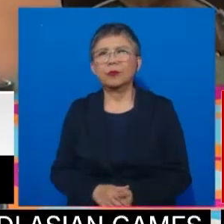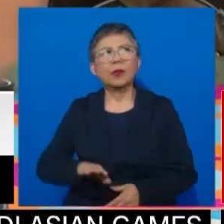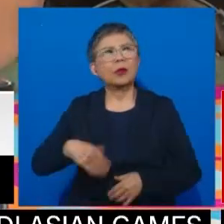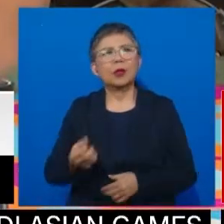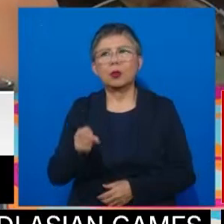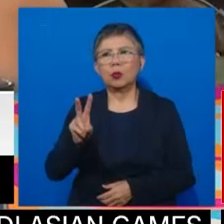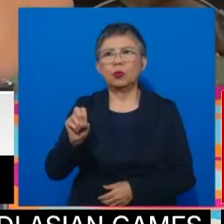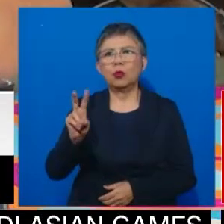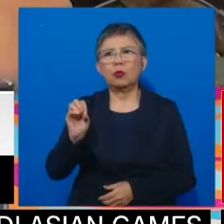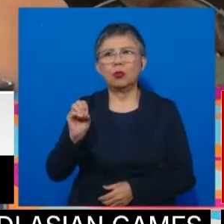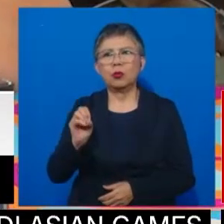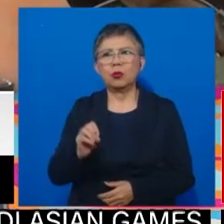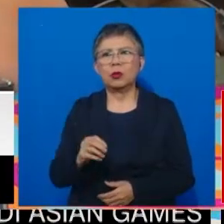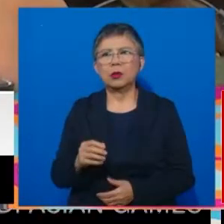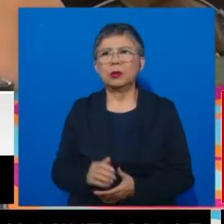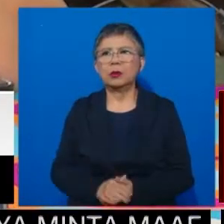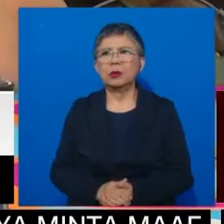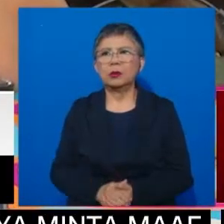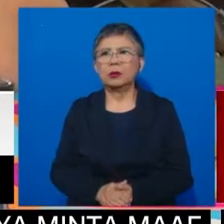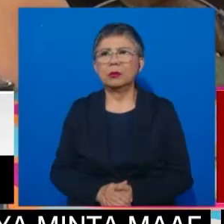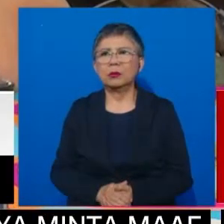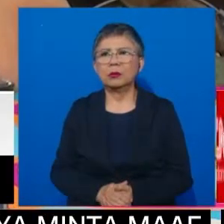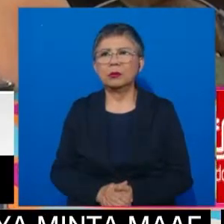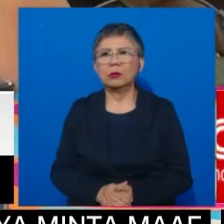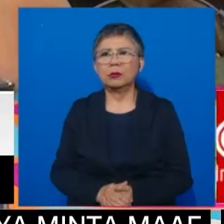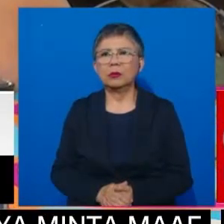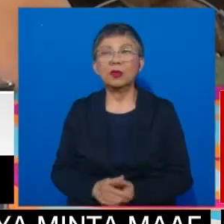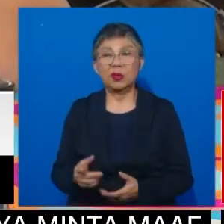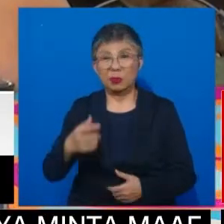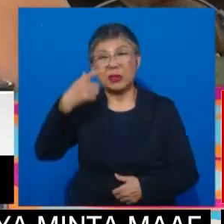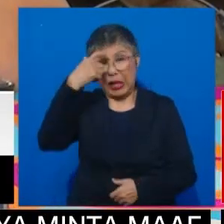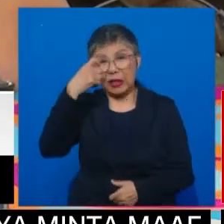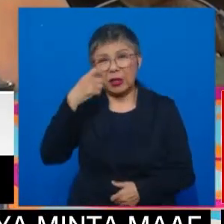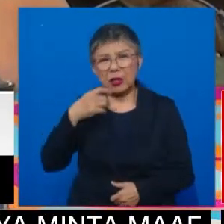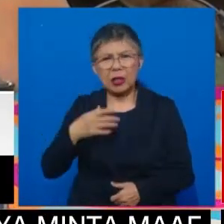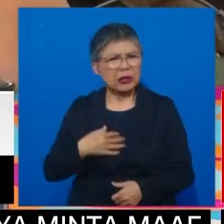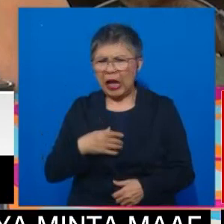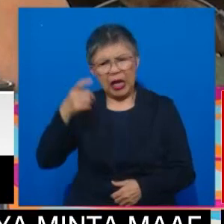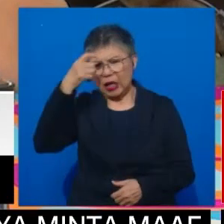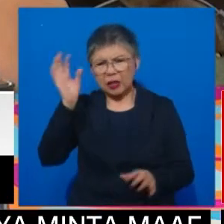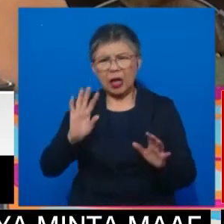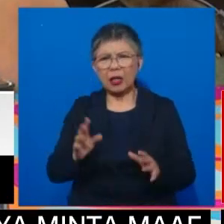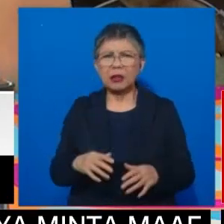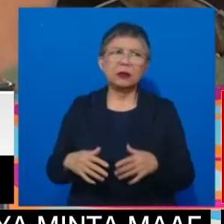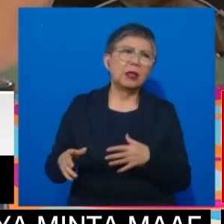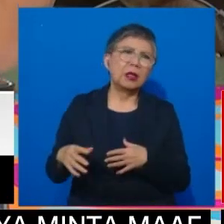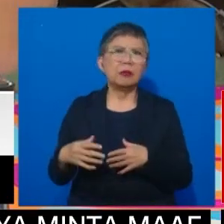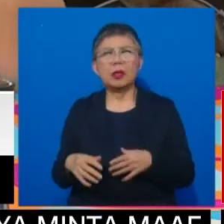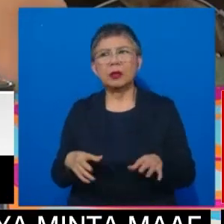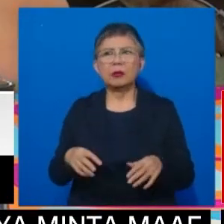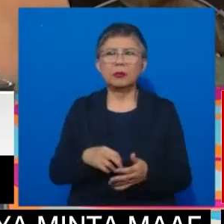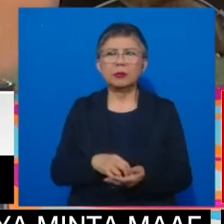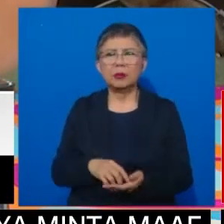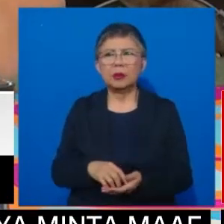2020. Saat itu apa yang dirasakan gitu saat itu apa? Enggak rasa apa-apa, pandang tadinya